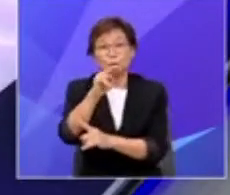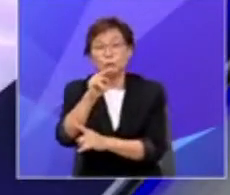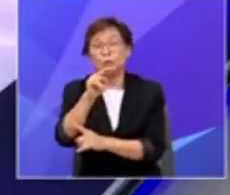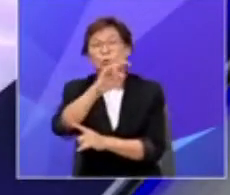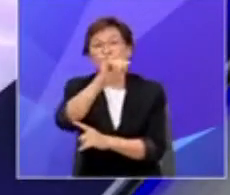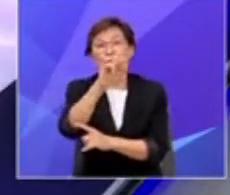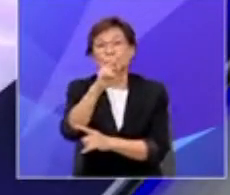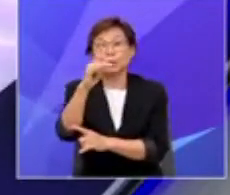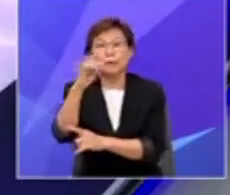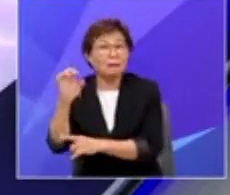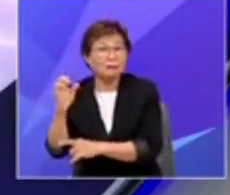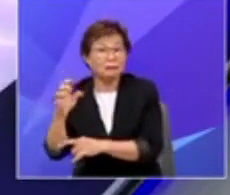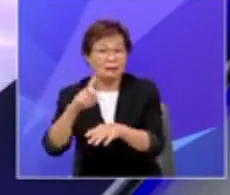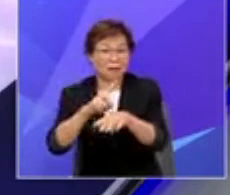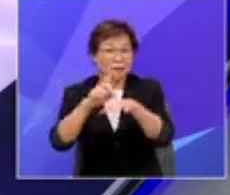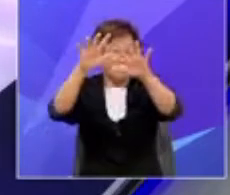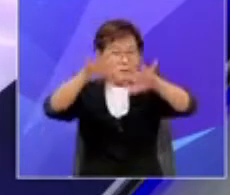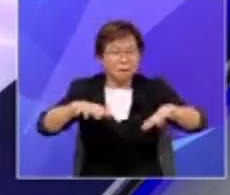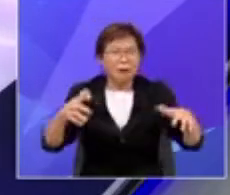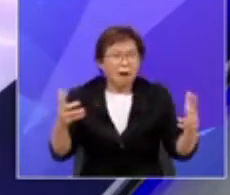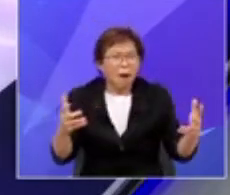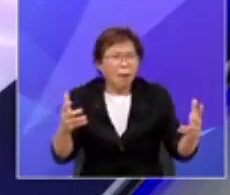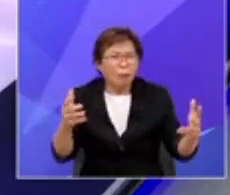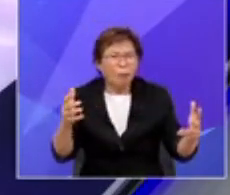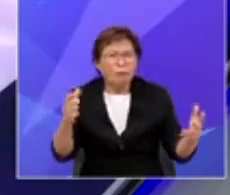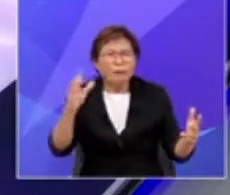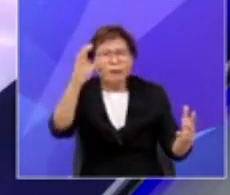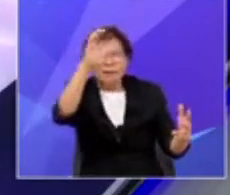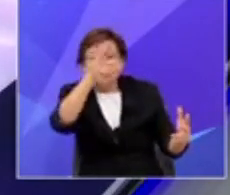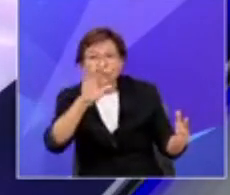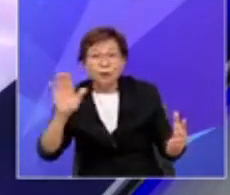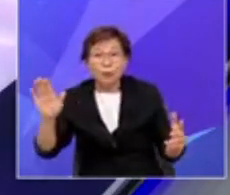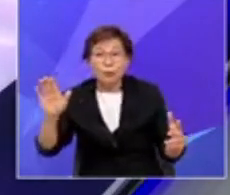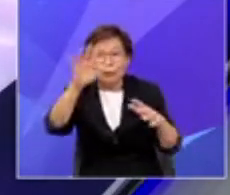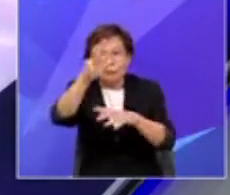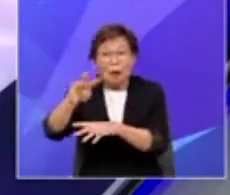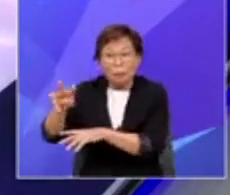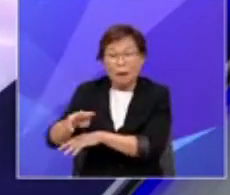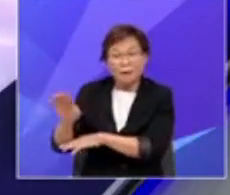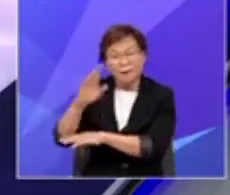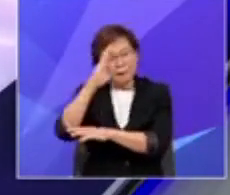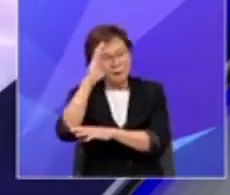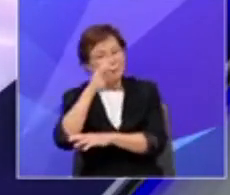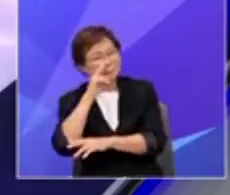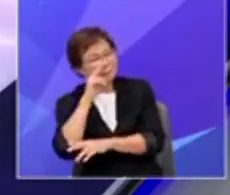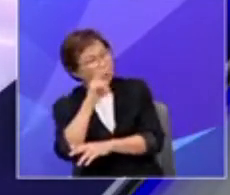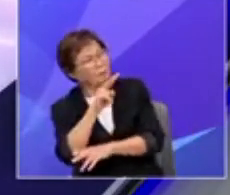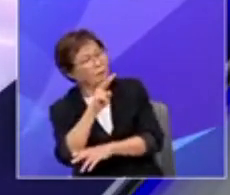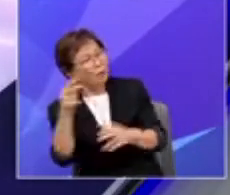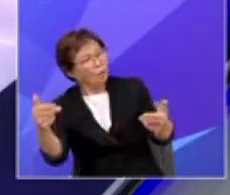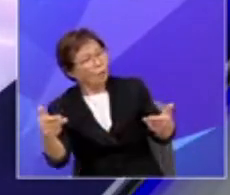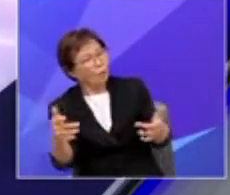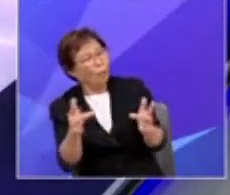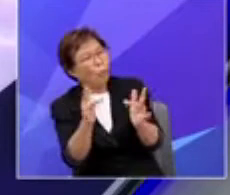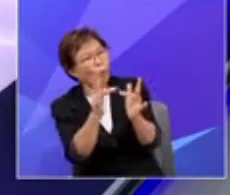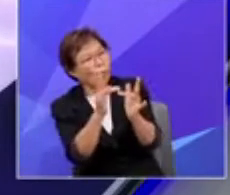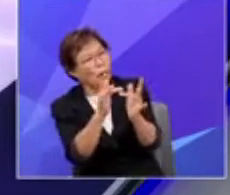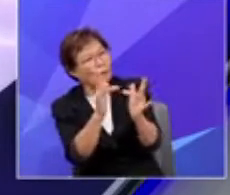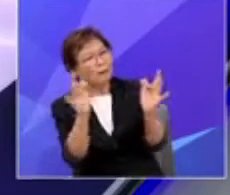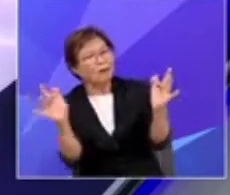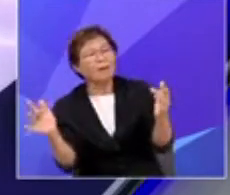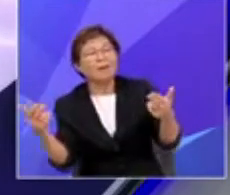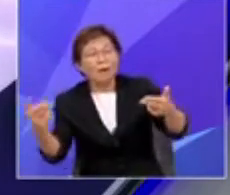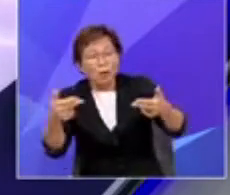slime Bagaimana cari melihat hubungan kerjasama